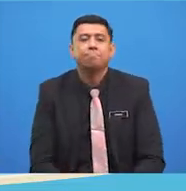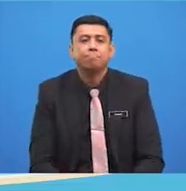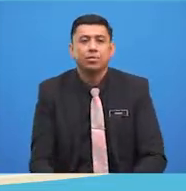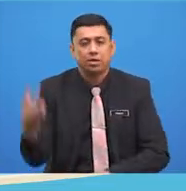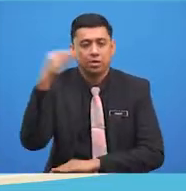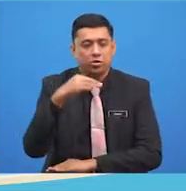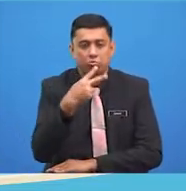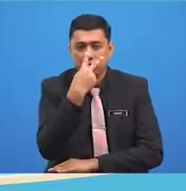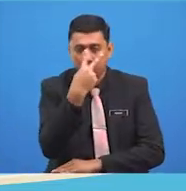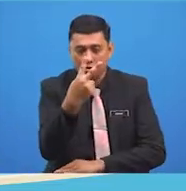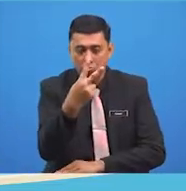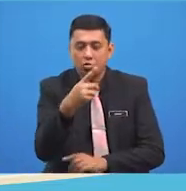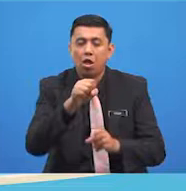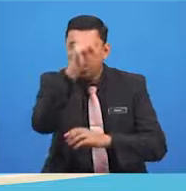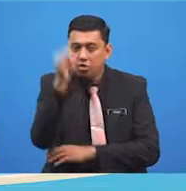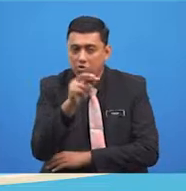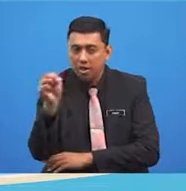Jom kita lihat soalan pertama.